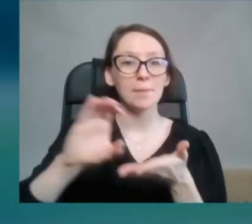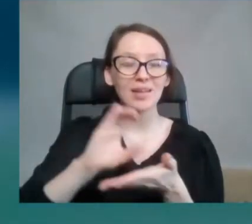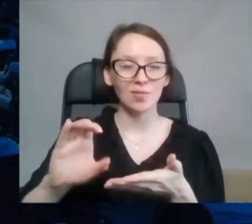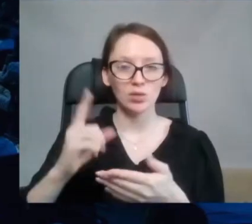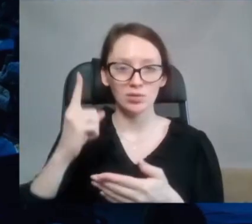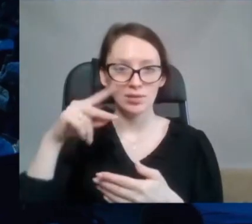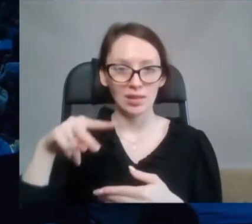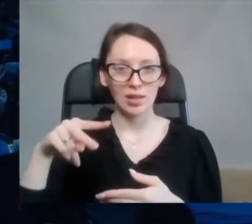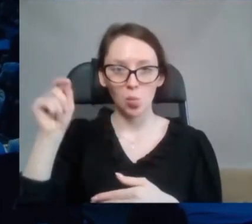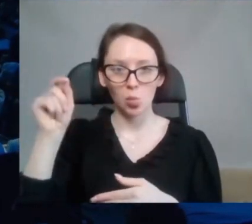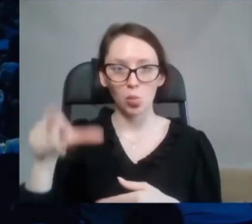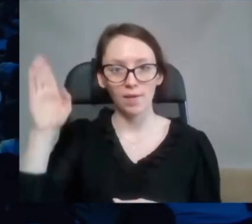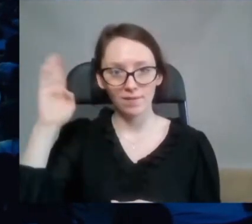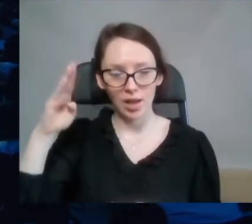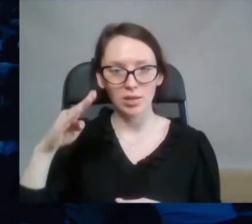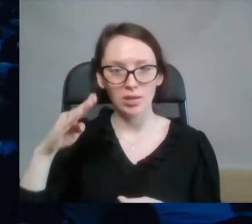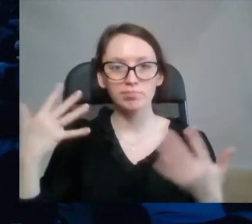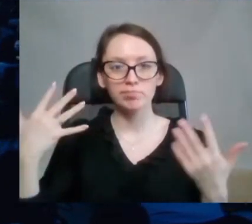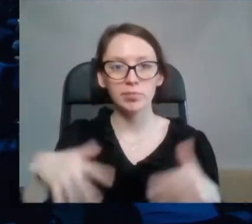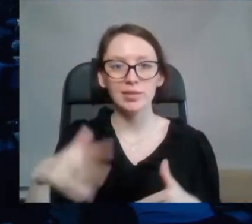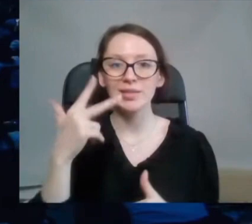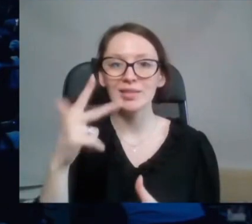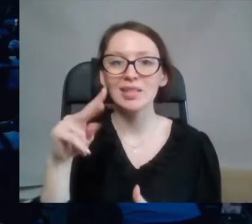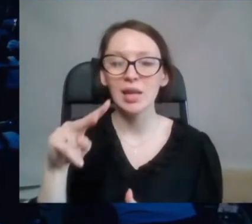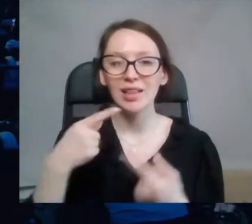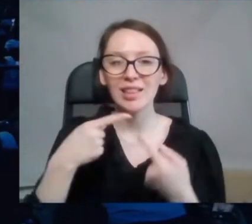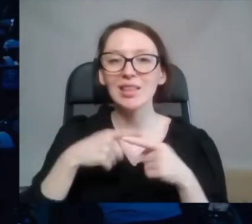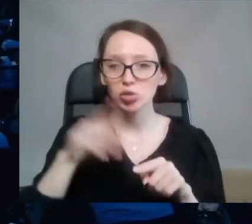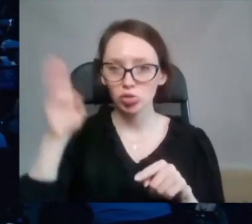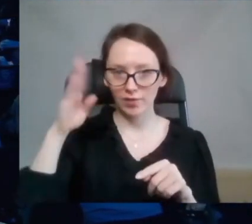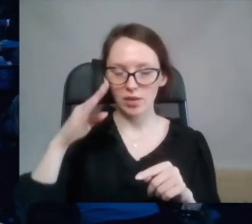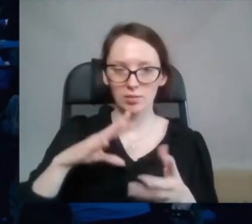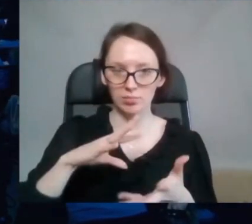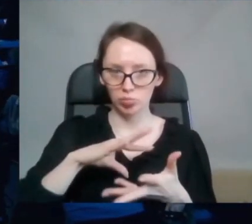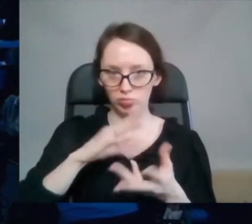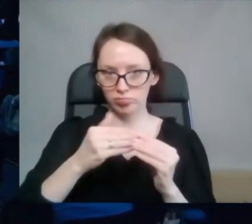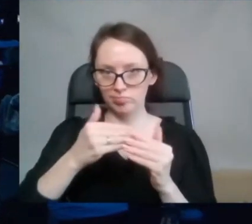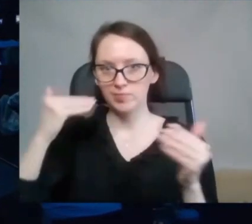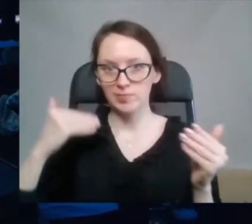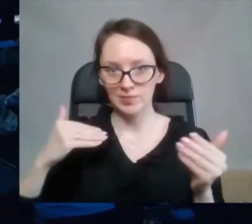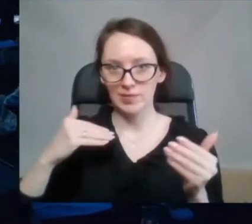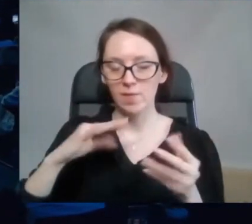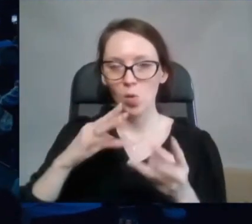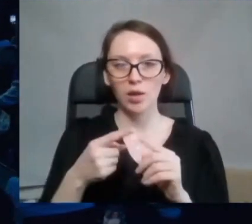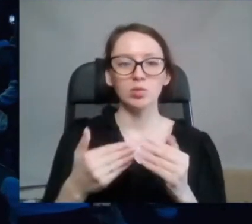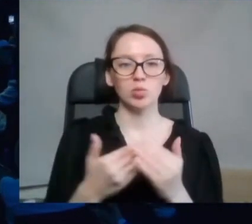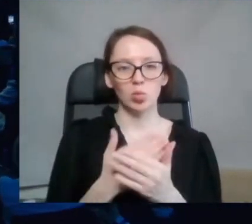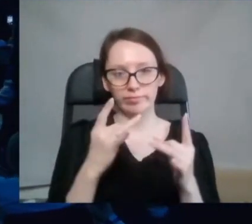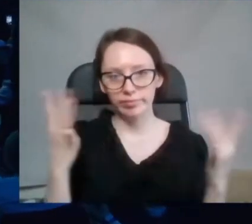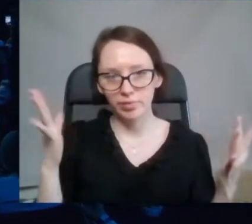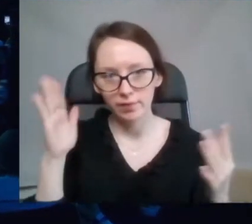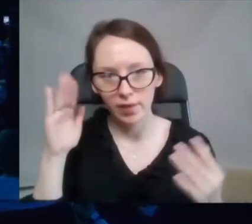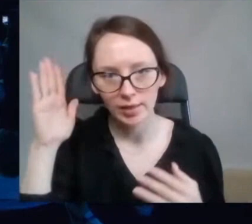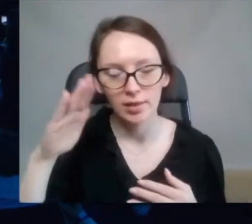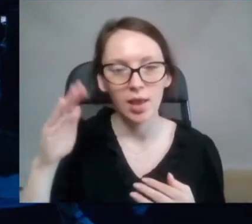воды уходит 3 литра воды технической. То есть прежде всего это снова расход воды. А